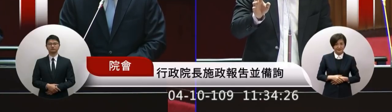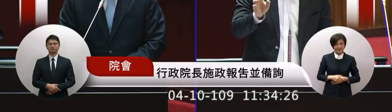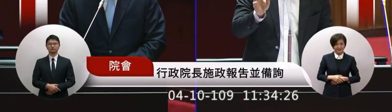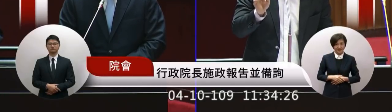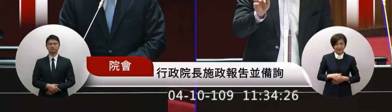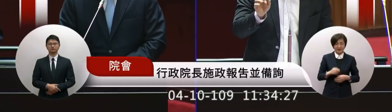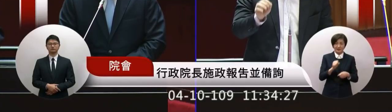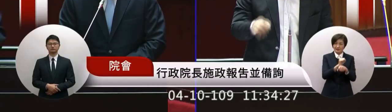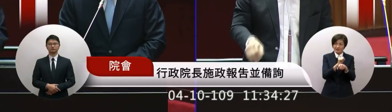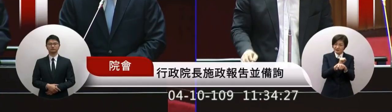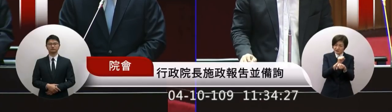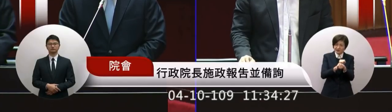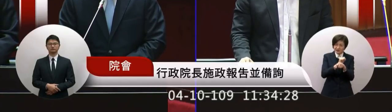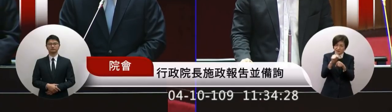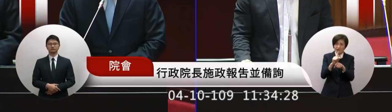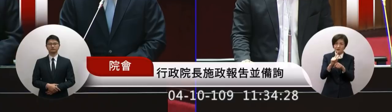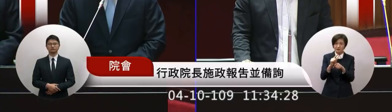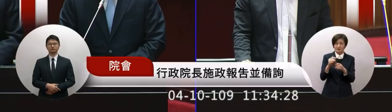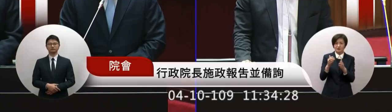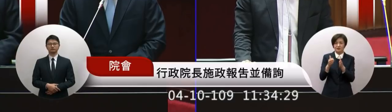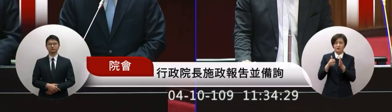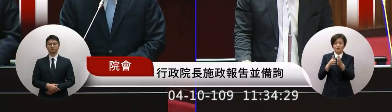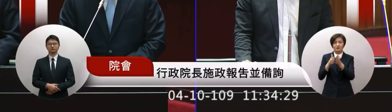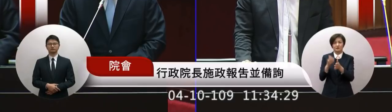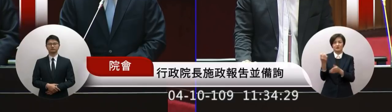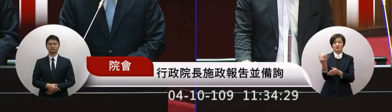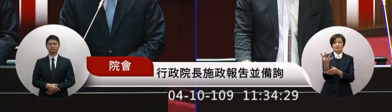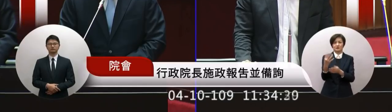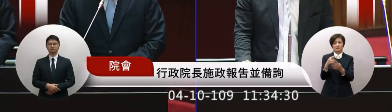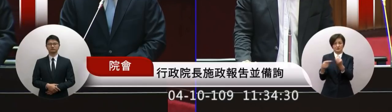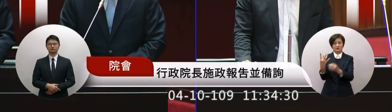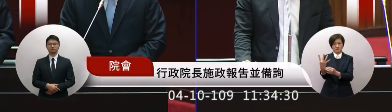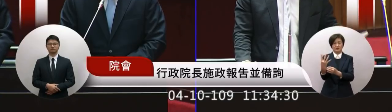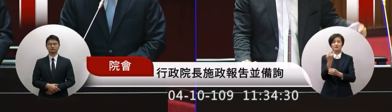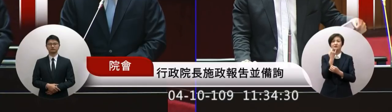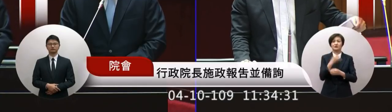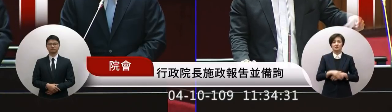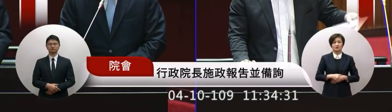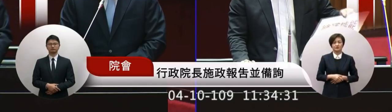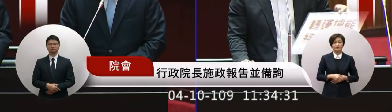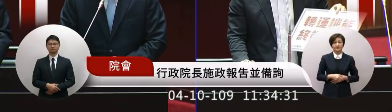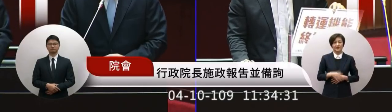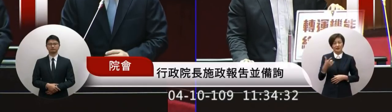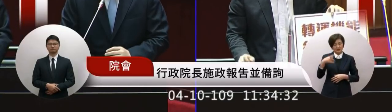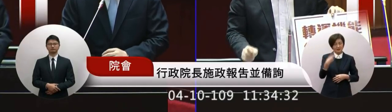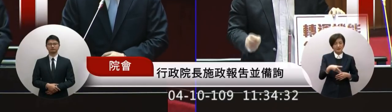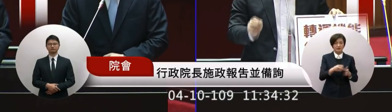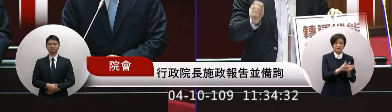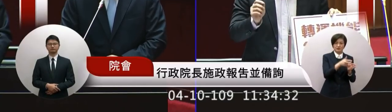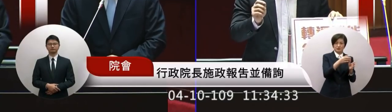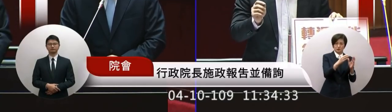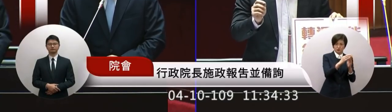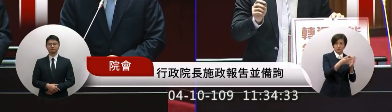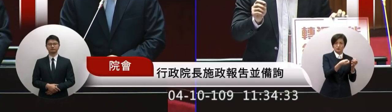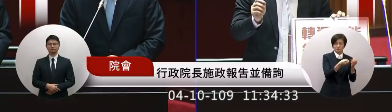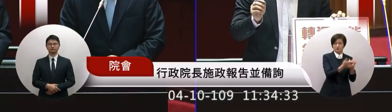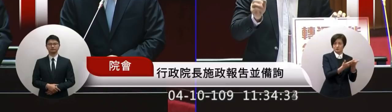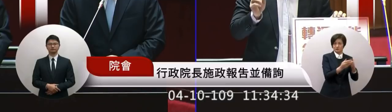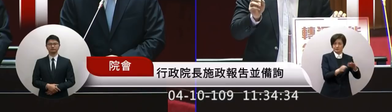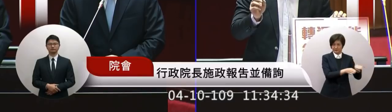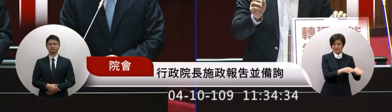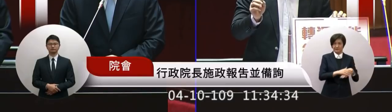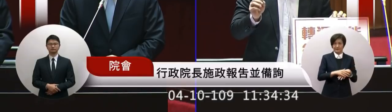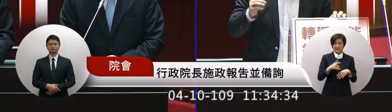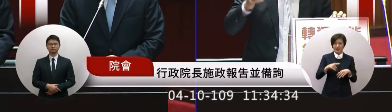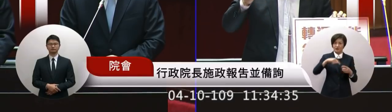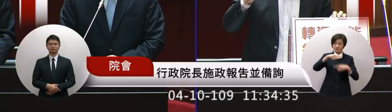班，但是我的研究应该有困难，啊，细节的部分咱较甲铁路局来沟通。第二呢，咱的转运的机能要